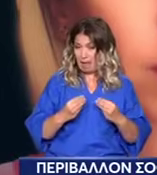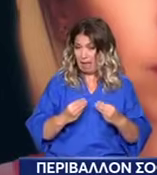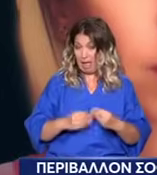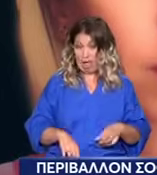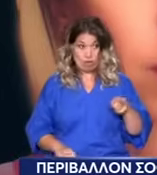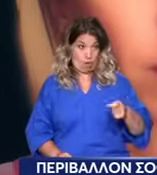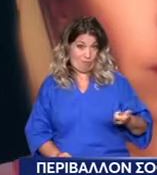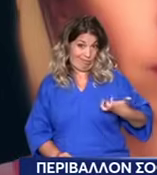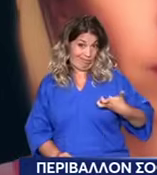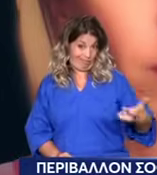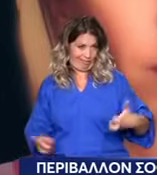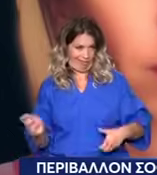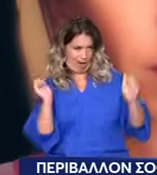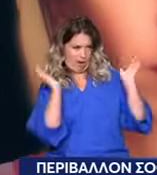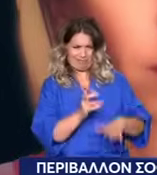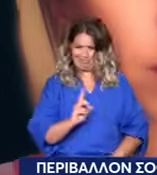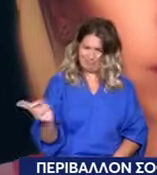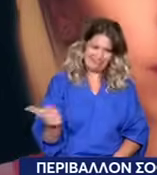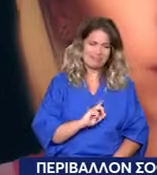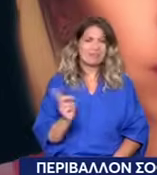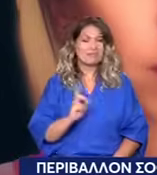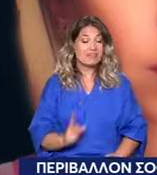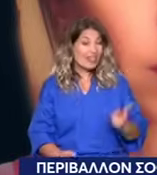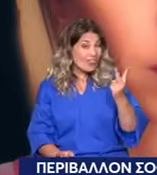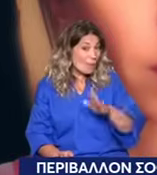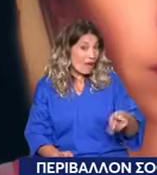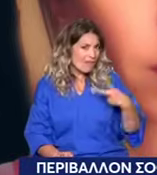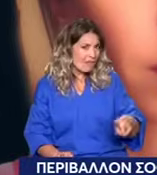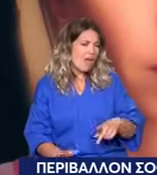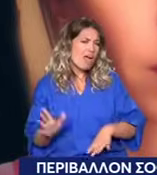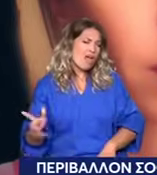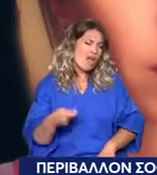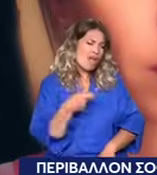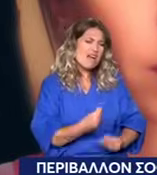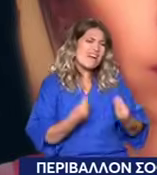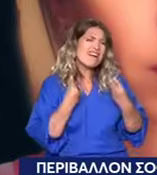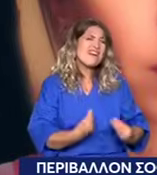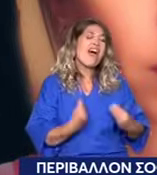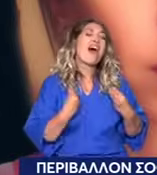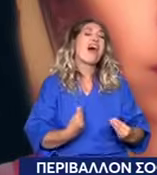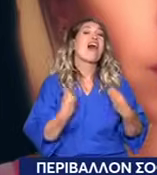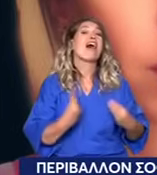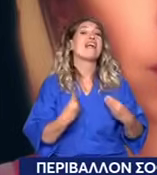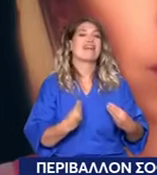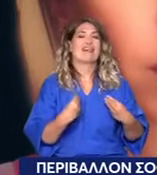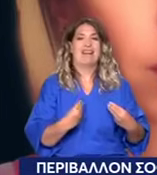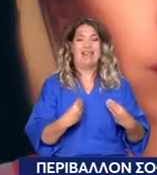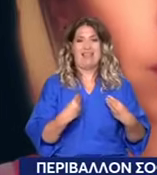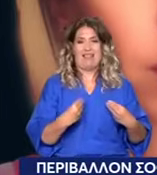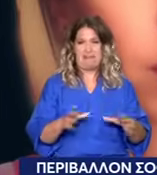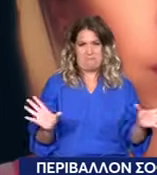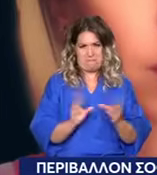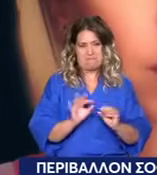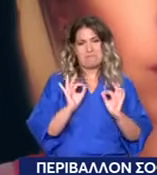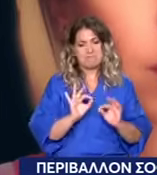τώρα για να του φάει τα λεφτά. Τα παιδιά του είναι πλήρως εξασφαλισμένα και πολύ παραπάνω εξασφαλισμένα από ότι είναι το παιδί του με τη Σοφία, και αυτό